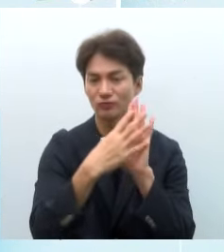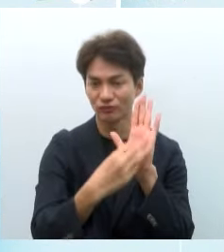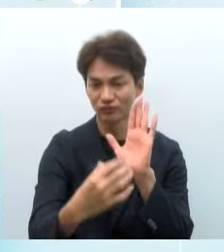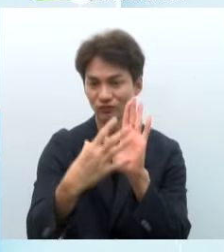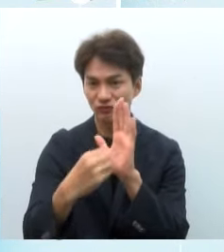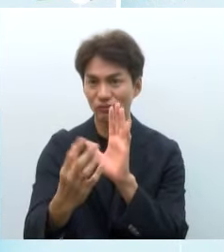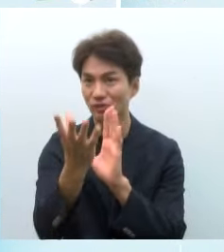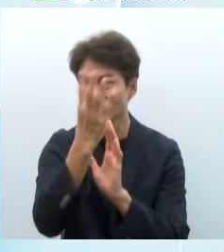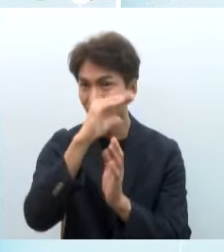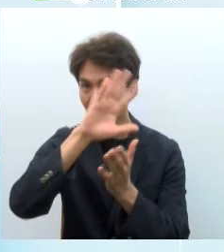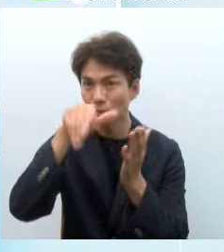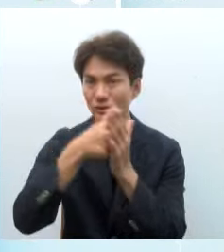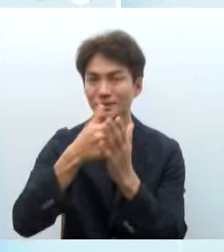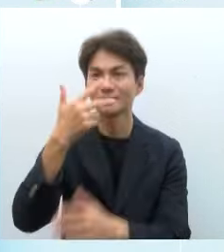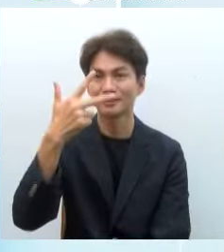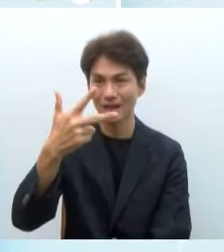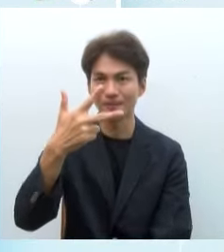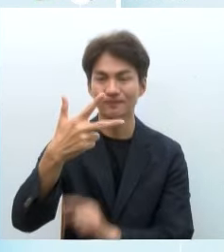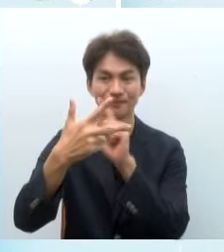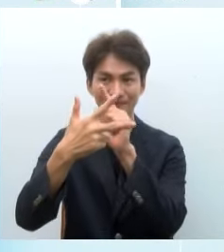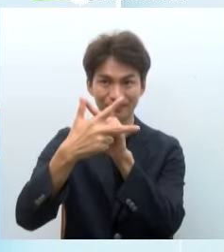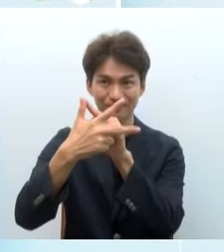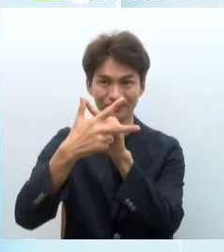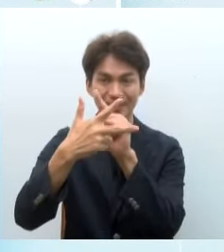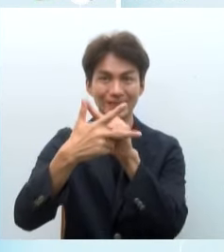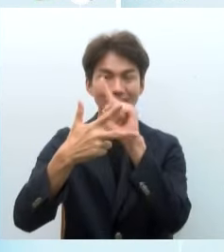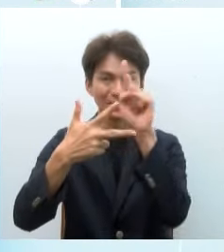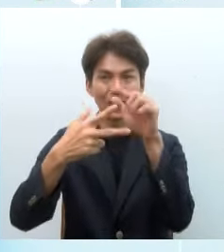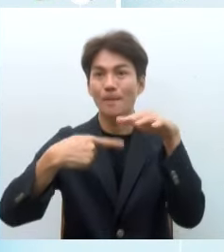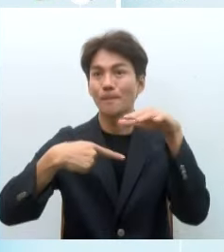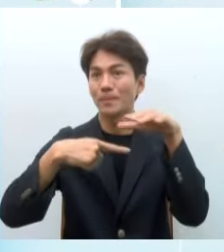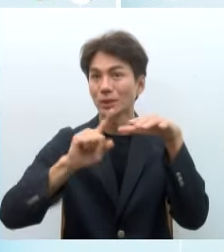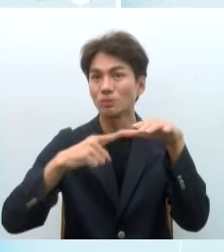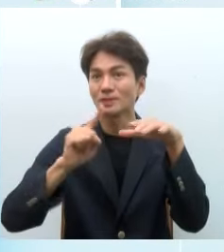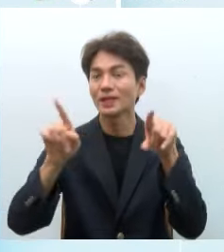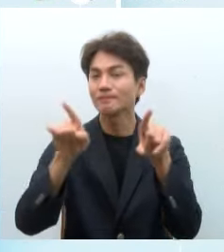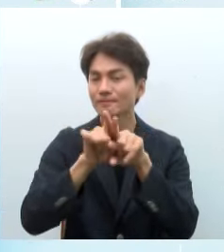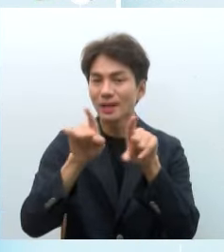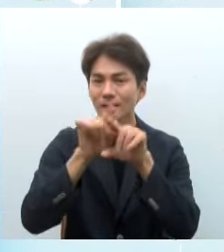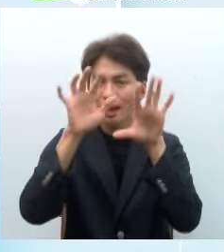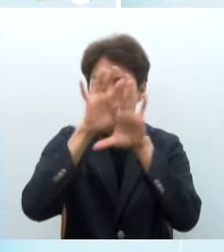ยกันส่วนที่1คือพัฒนาตัวที่1คือปฐมนิเทศโดยส่วนราช